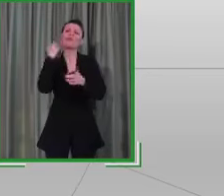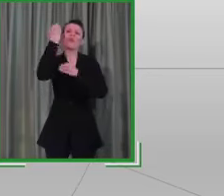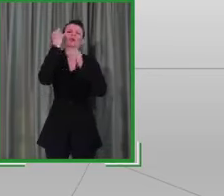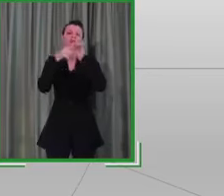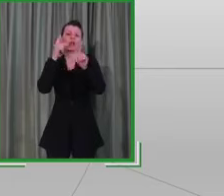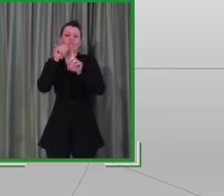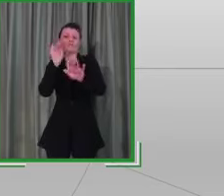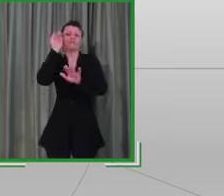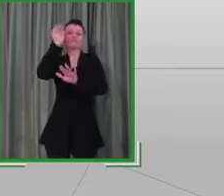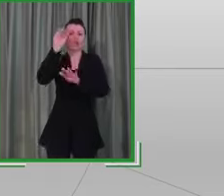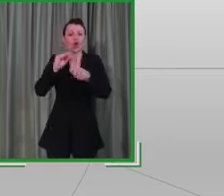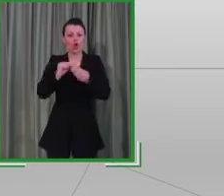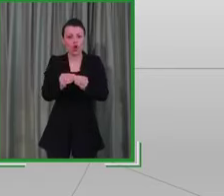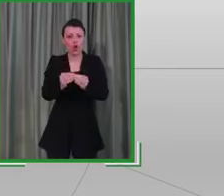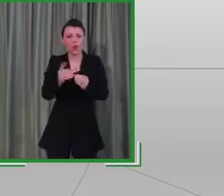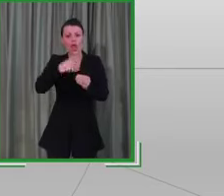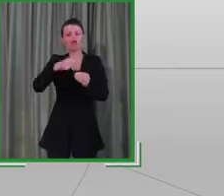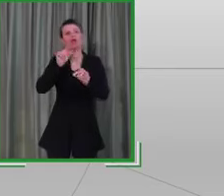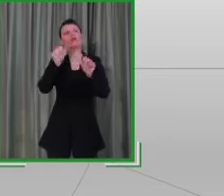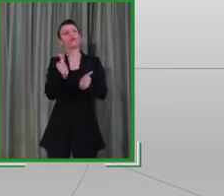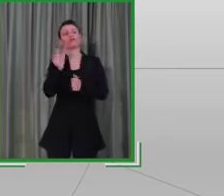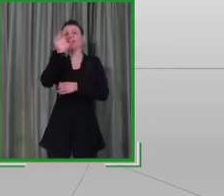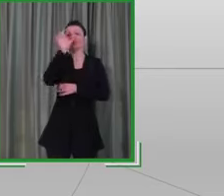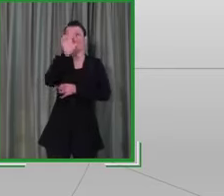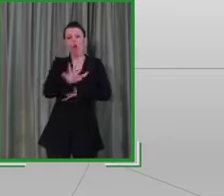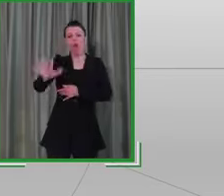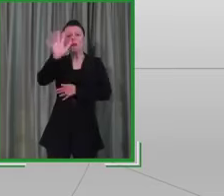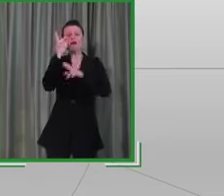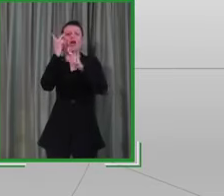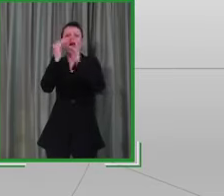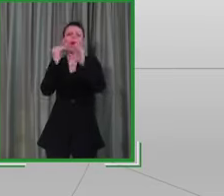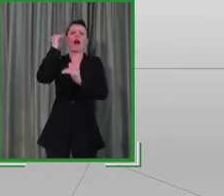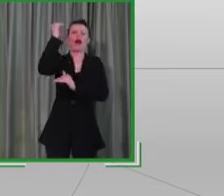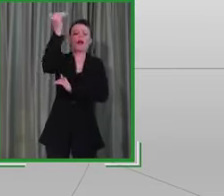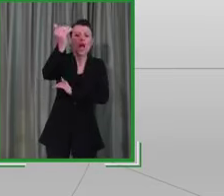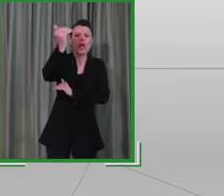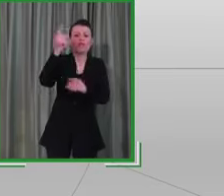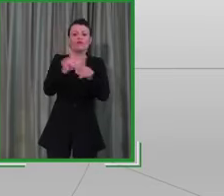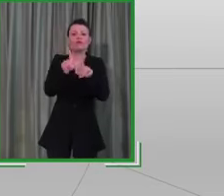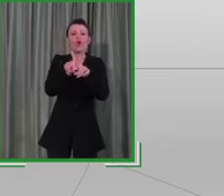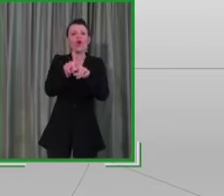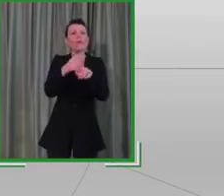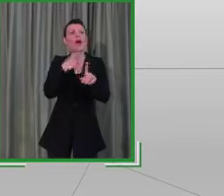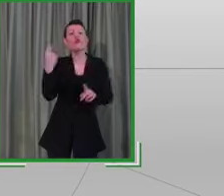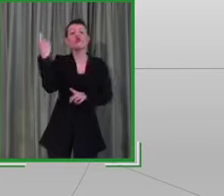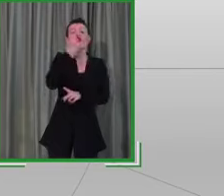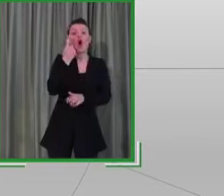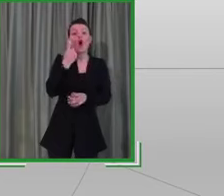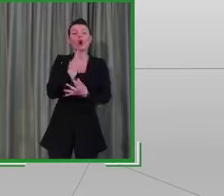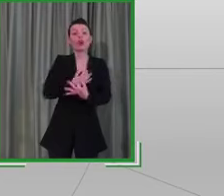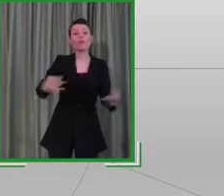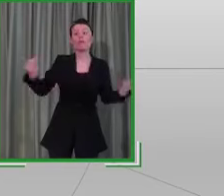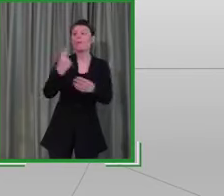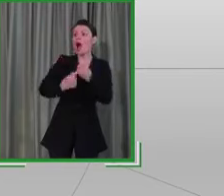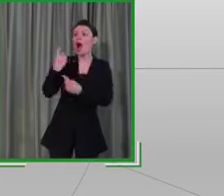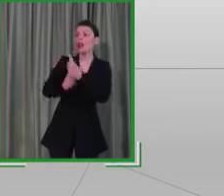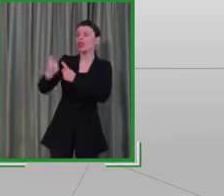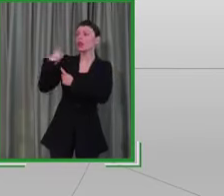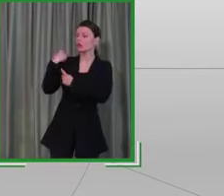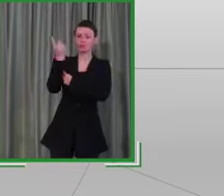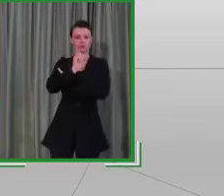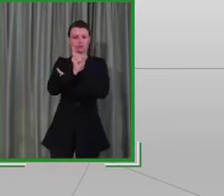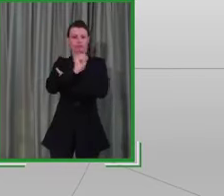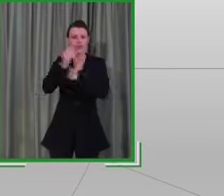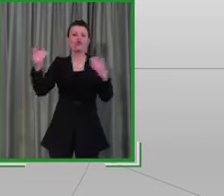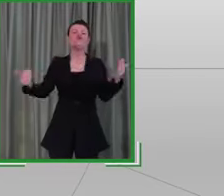guarda a quello che sarà non una normalità ma la nuova normalità perché sappiamo che il futuro sarà